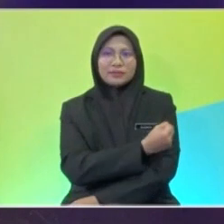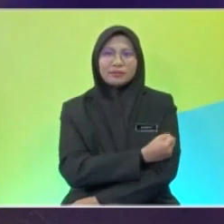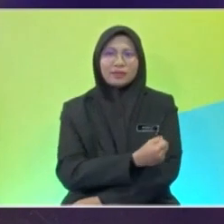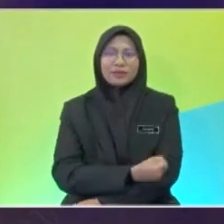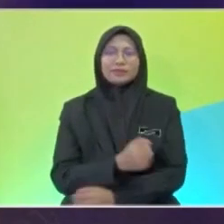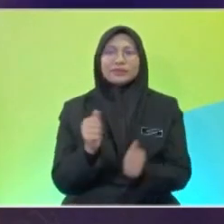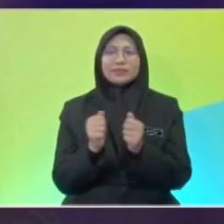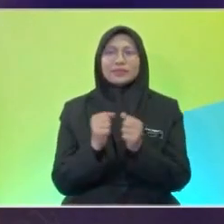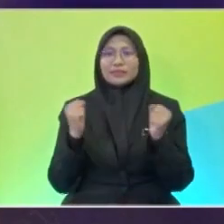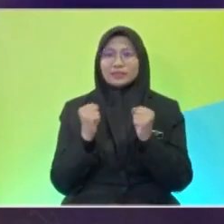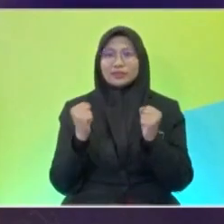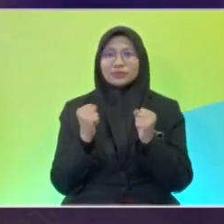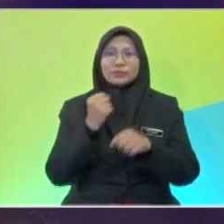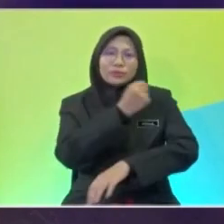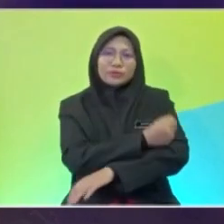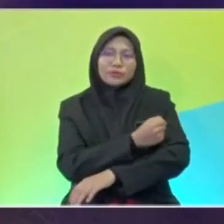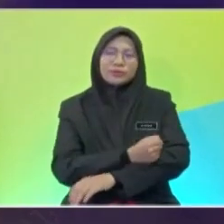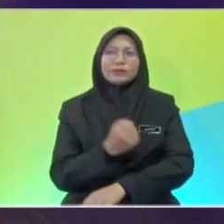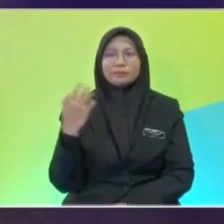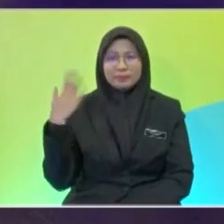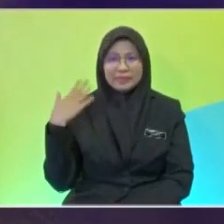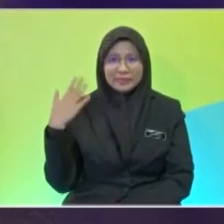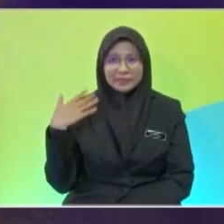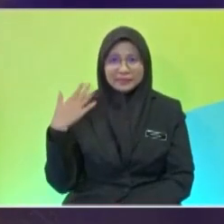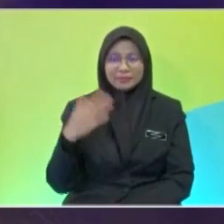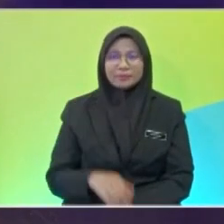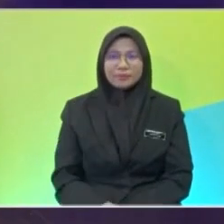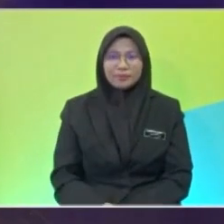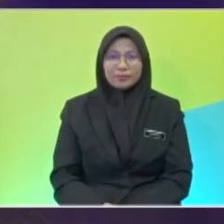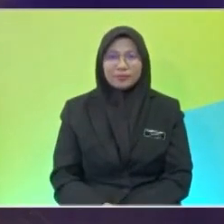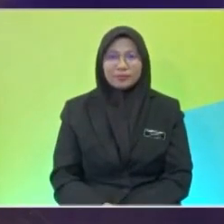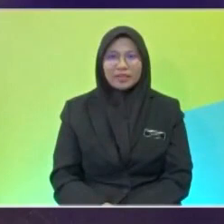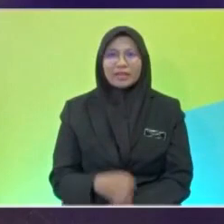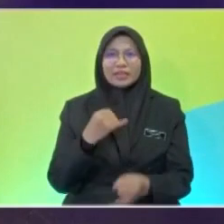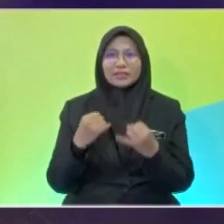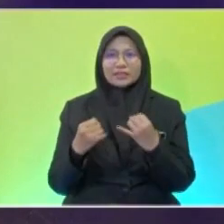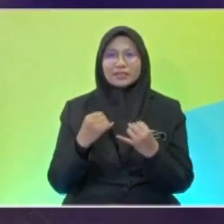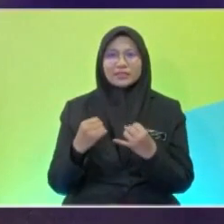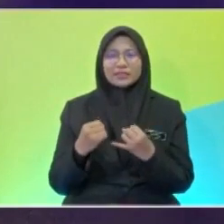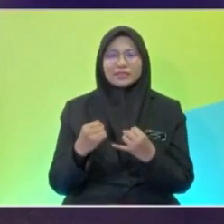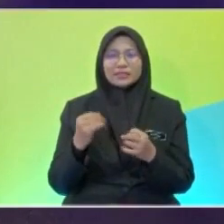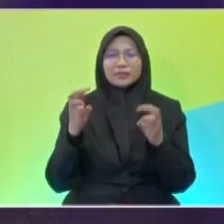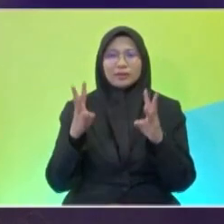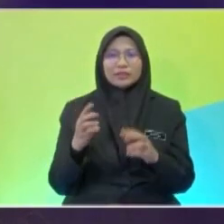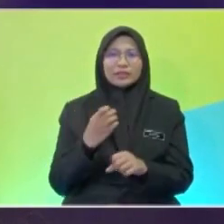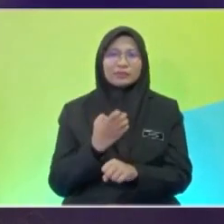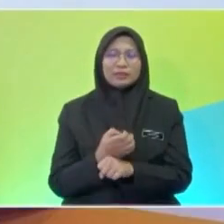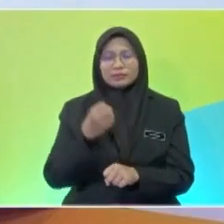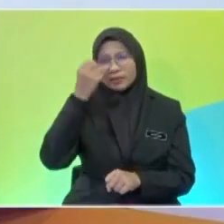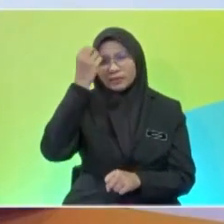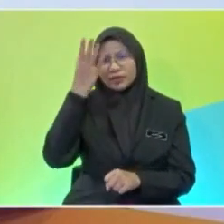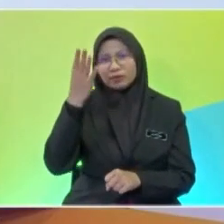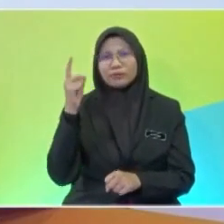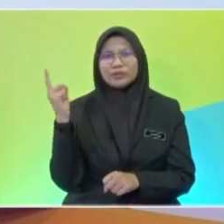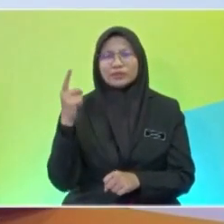harian warga emas ya Selain itu sekiranya warga emas kita mengadu sakit ya untuk bergerak jadi kita boleh